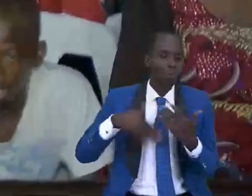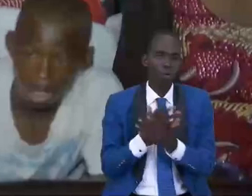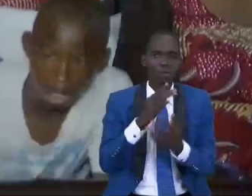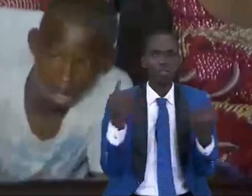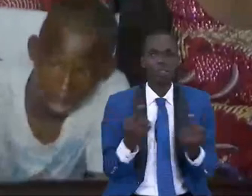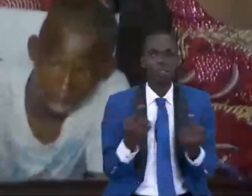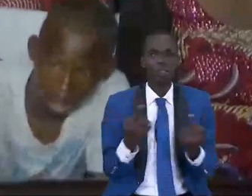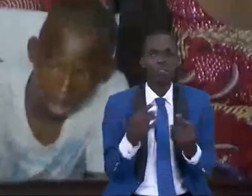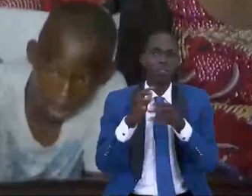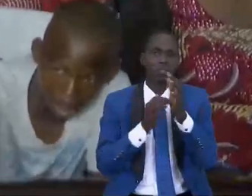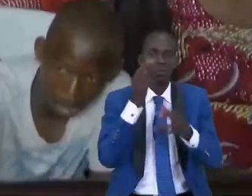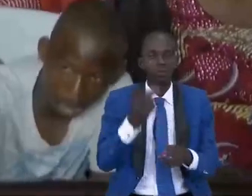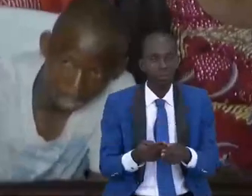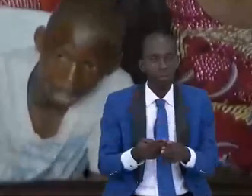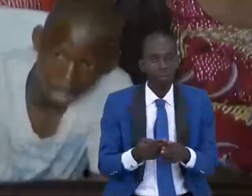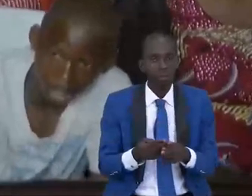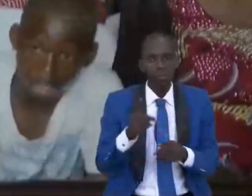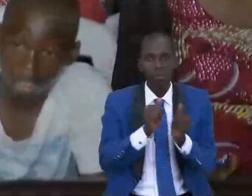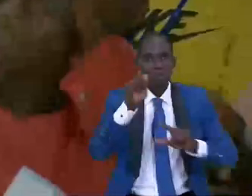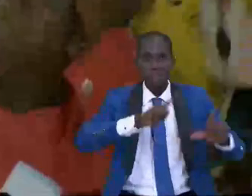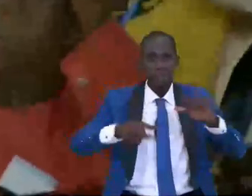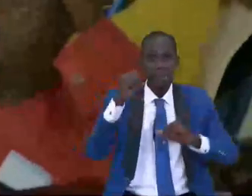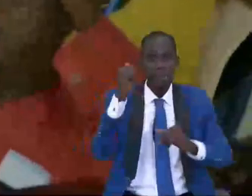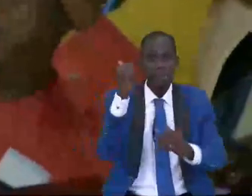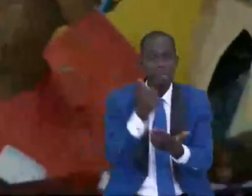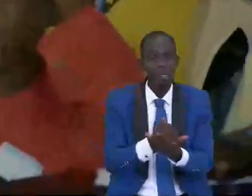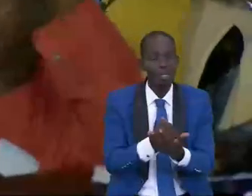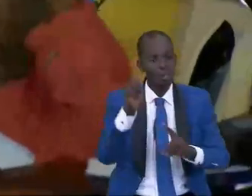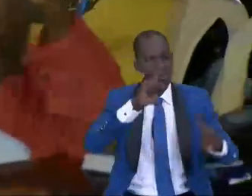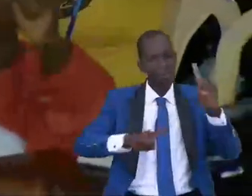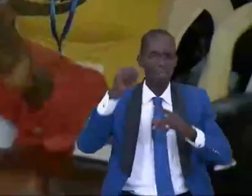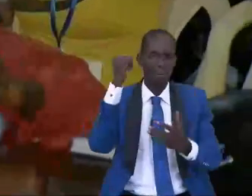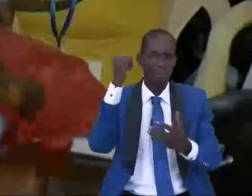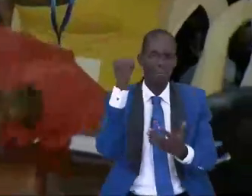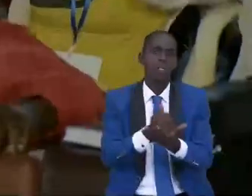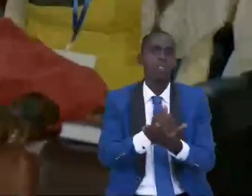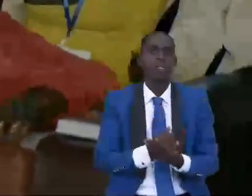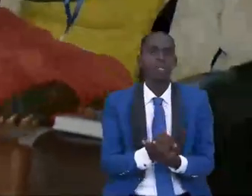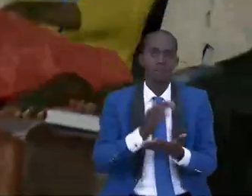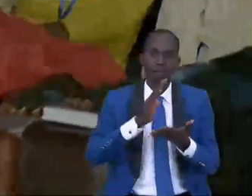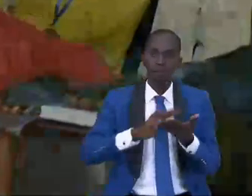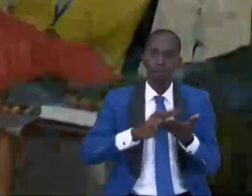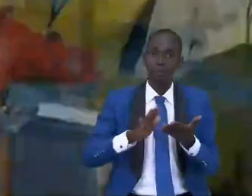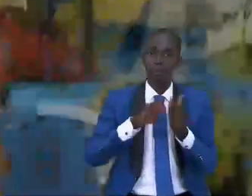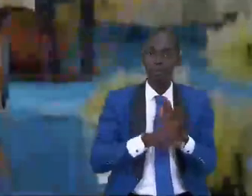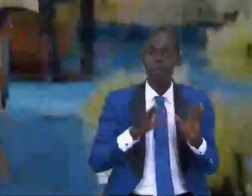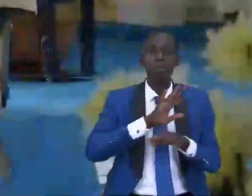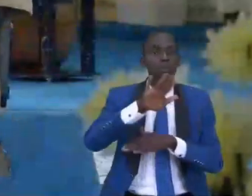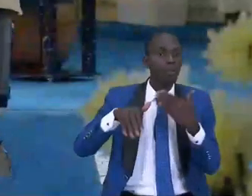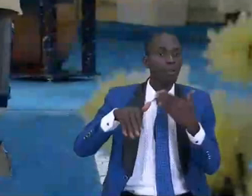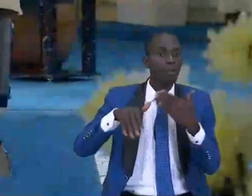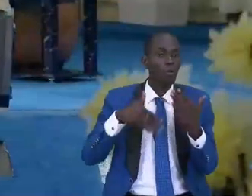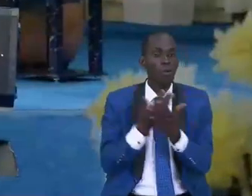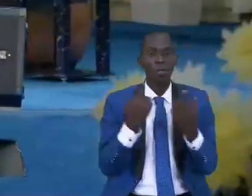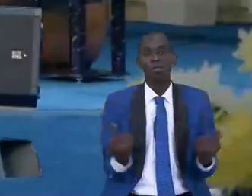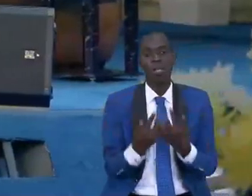pardonner tous tes péchés. Je crois que vous allez dire Amen. Le pardon de tous les